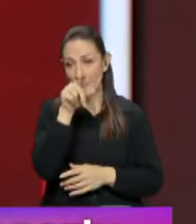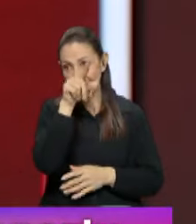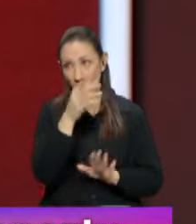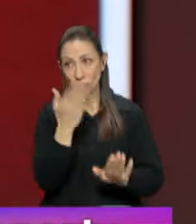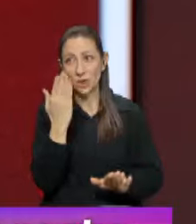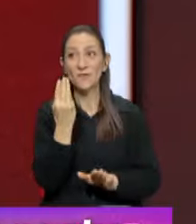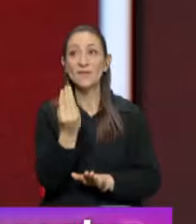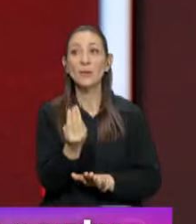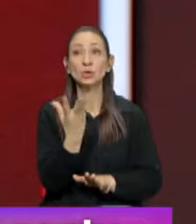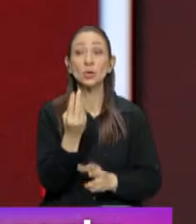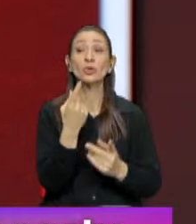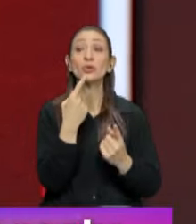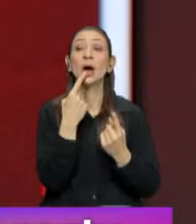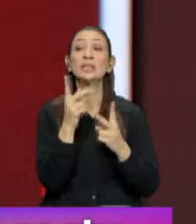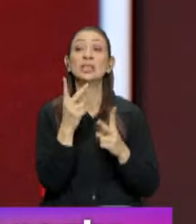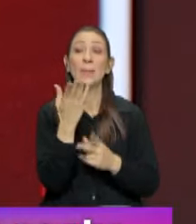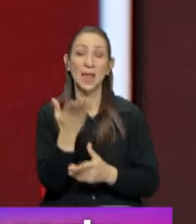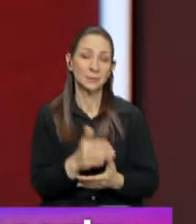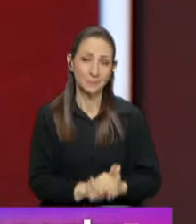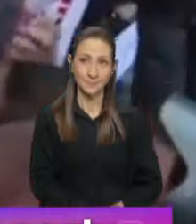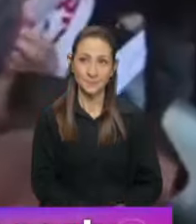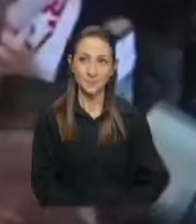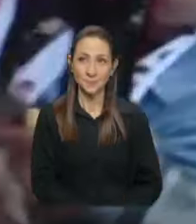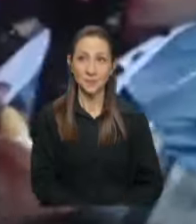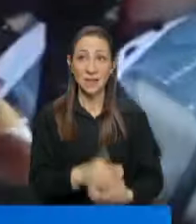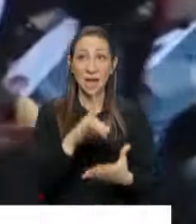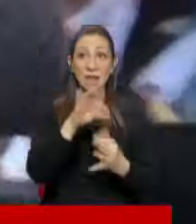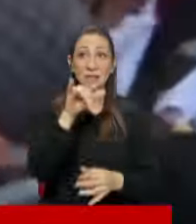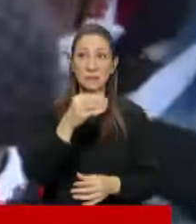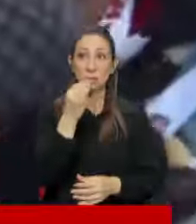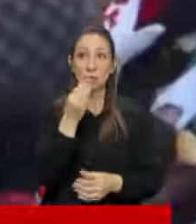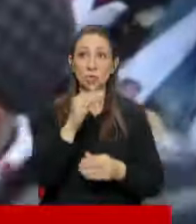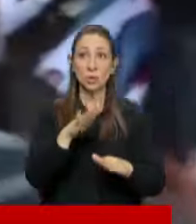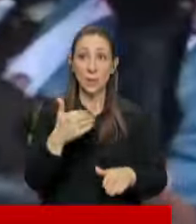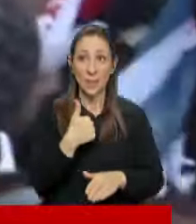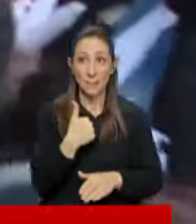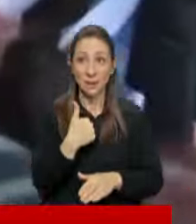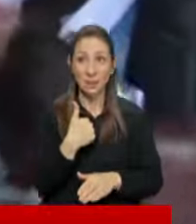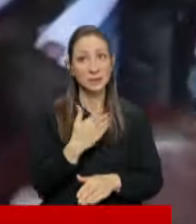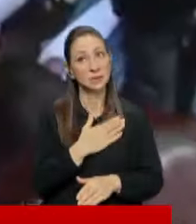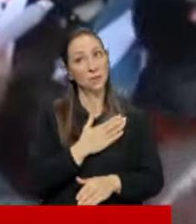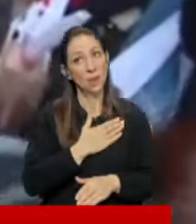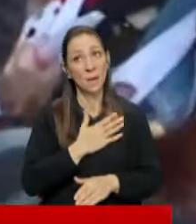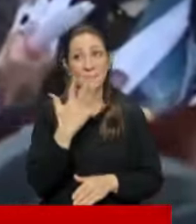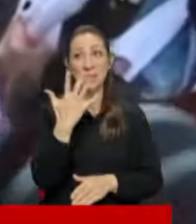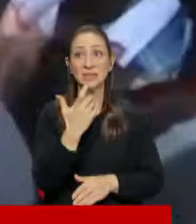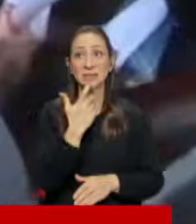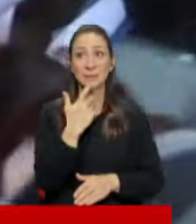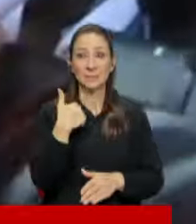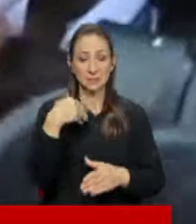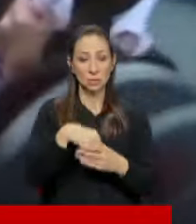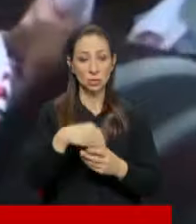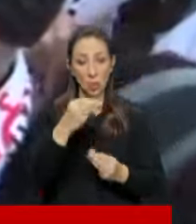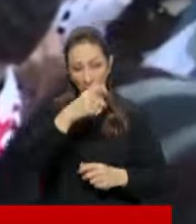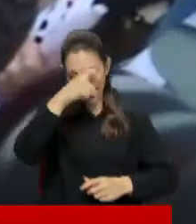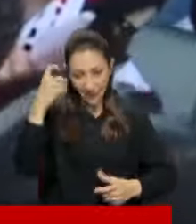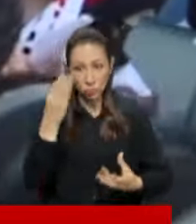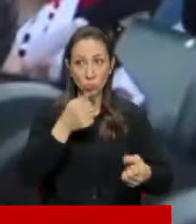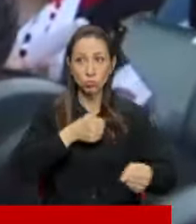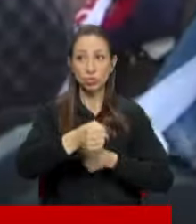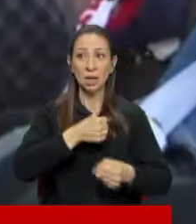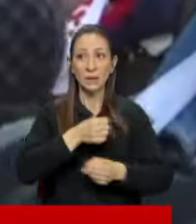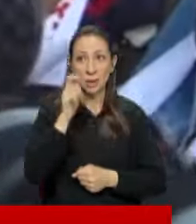öncesi vermiş olduğu mesajlar. Hakkınızı çok yedik çocuklarımla ben. Estağfurullah. 5 yıldır bizler için çok emek verip çok